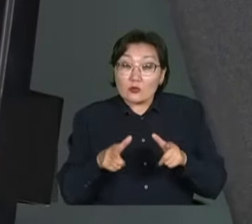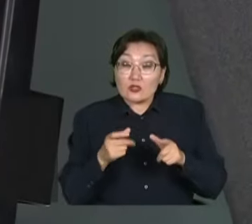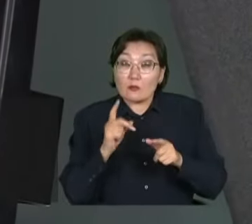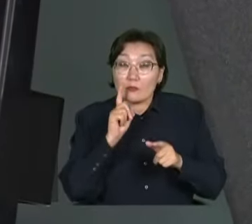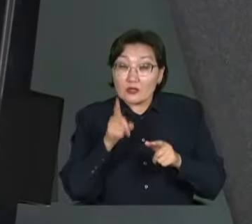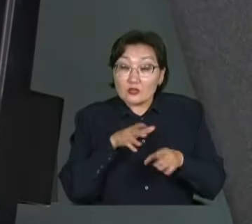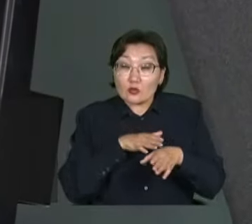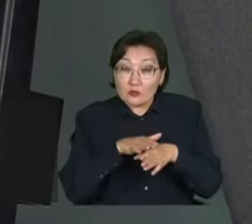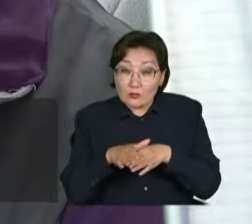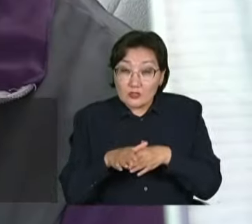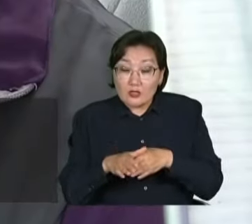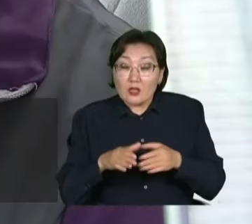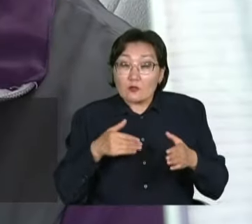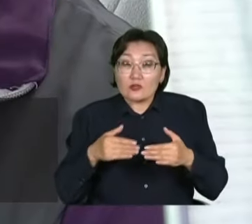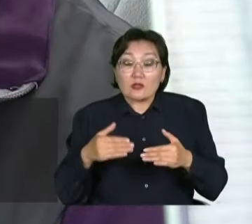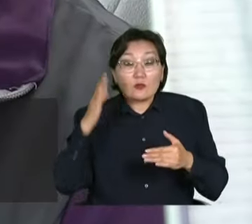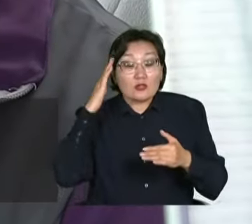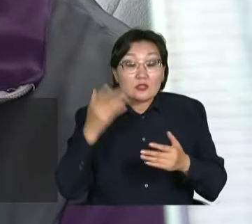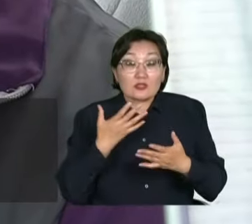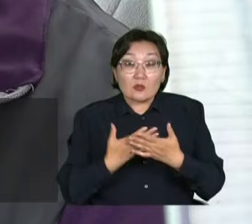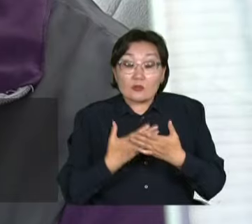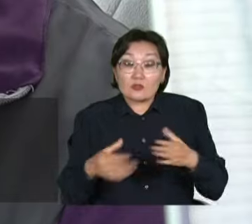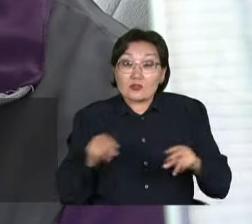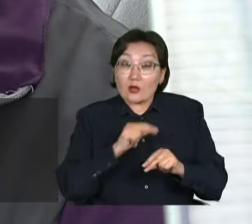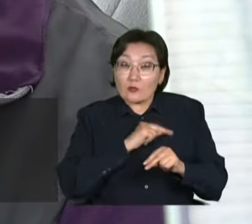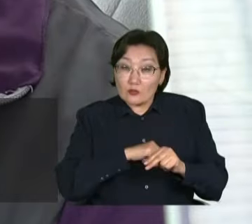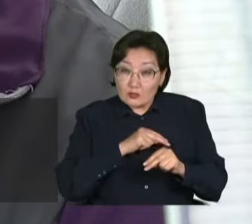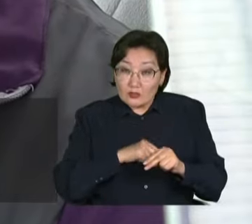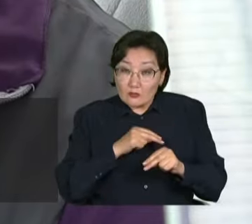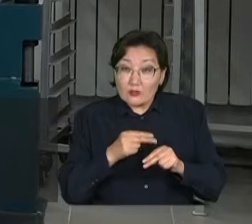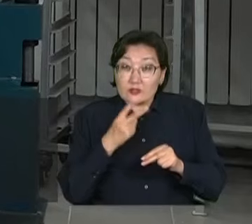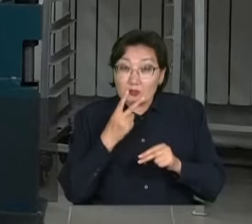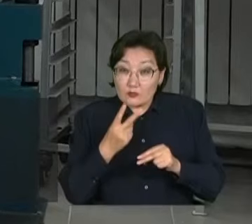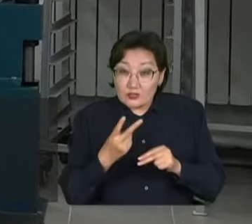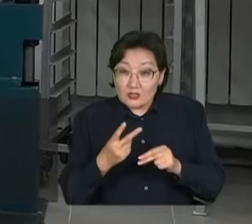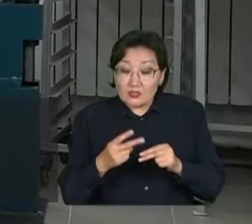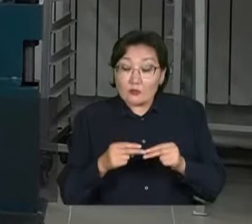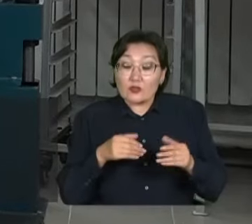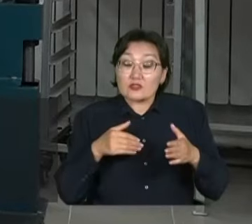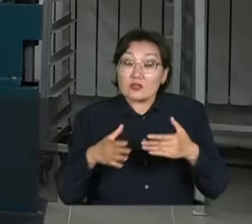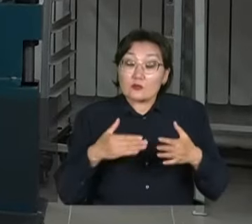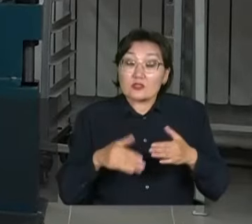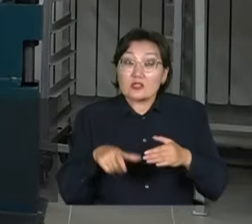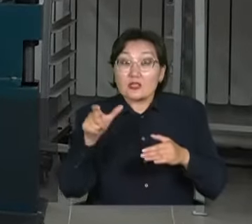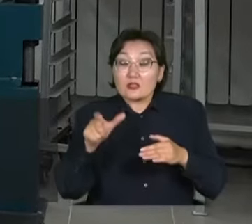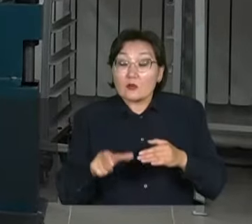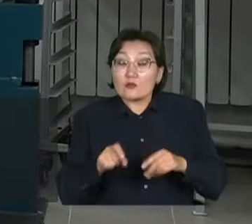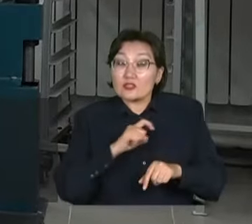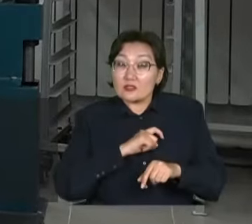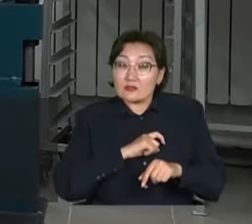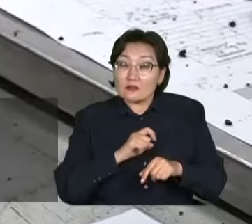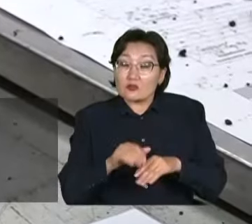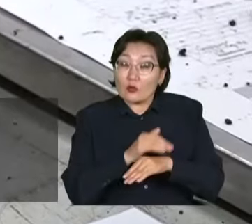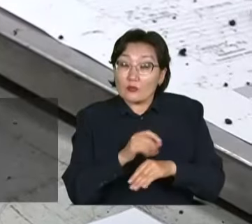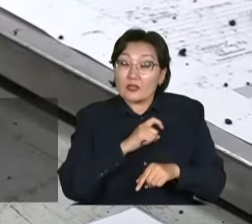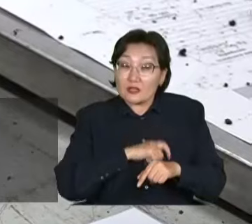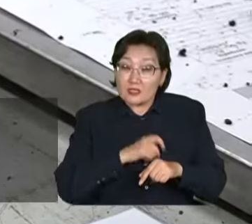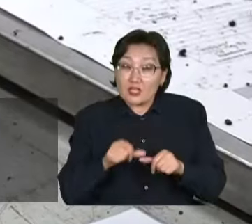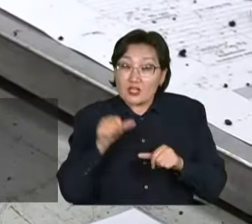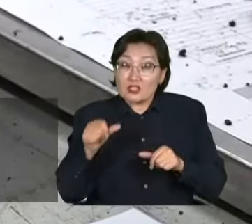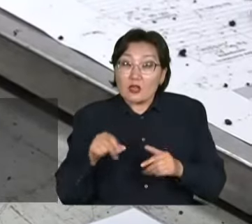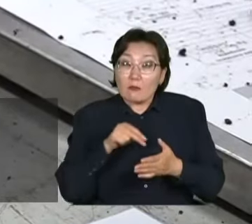жыл болса да қарым қабілетін көрсетіп қызметтестерінің ықыласына бөленген. Іскерлік қатынастан бөлек адами қасиеттерін ерекше бағалаймыз, дейді